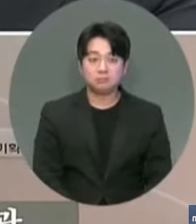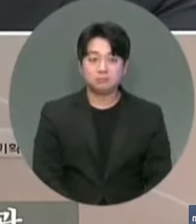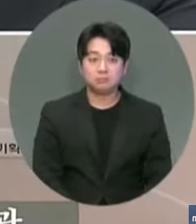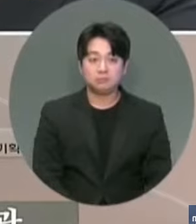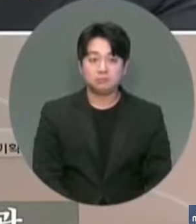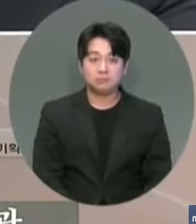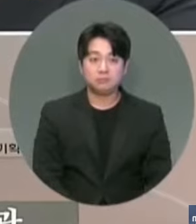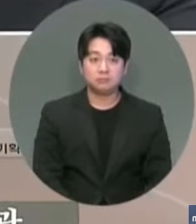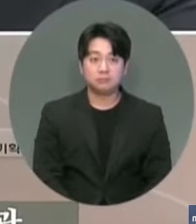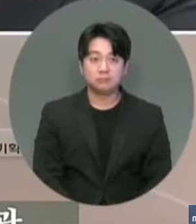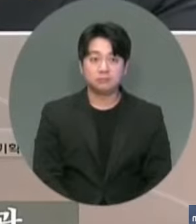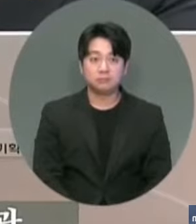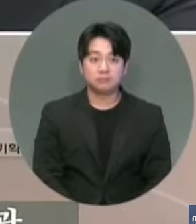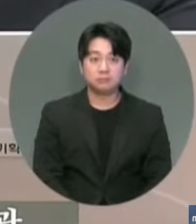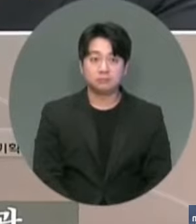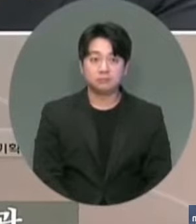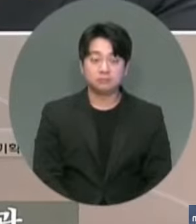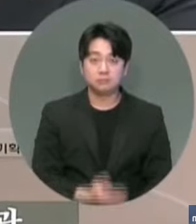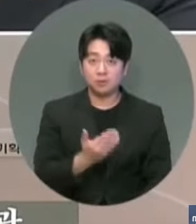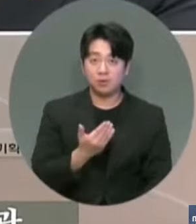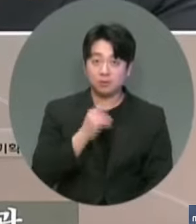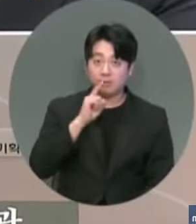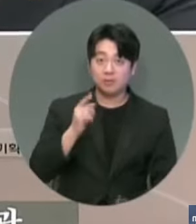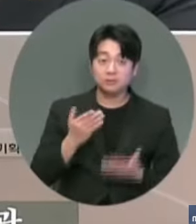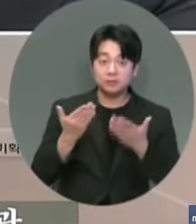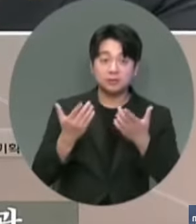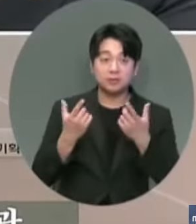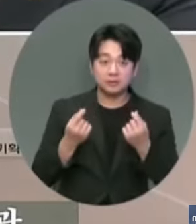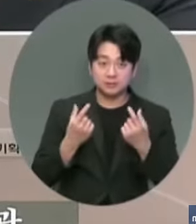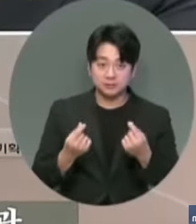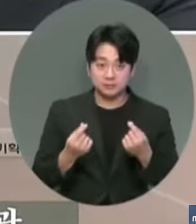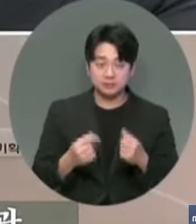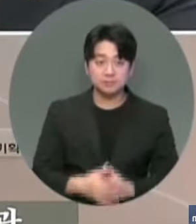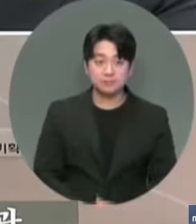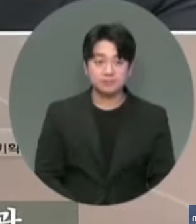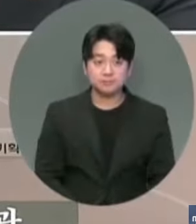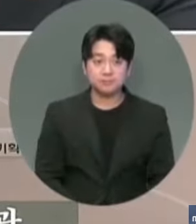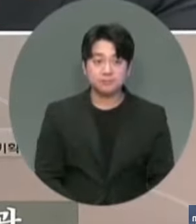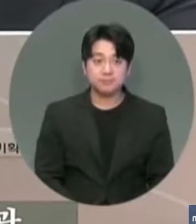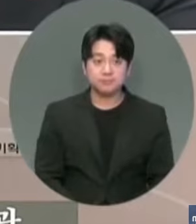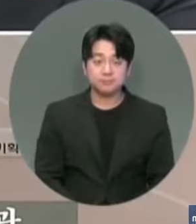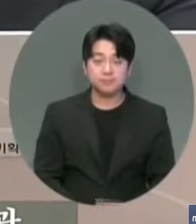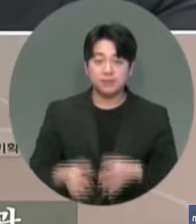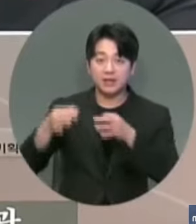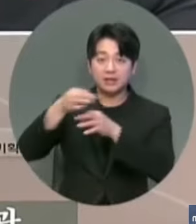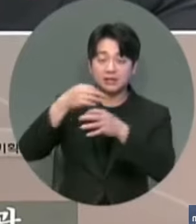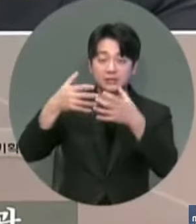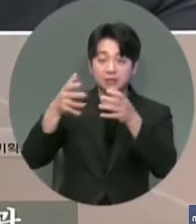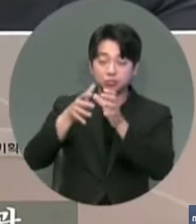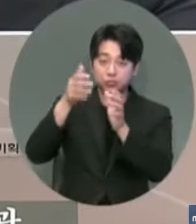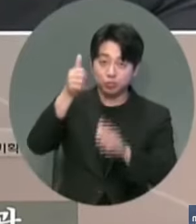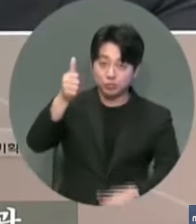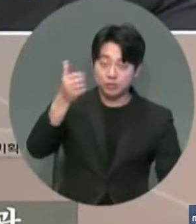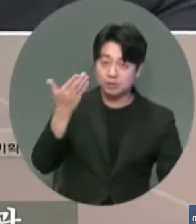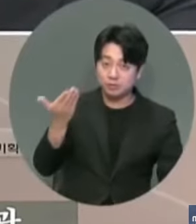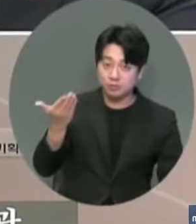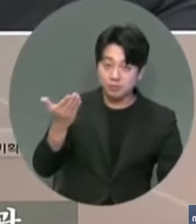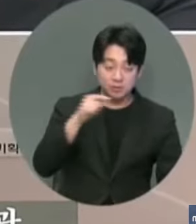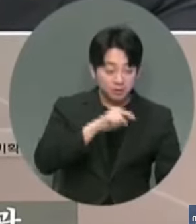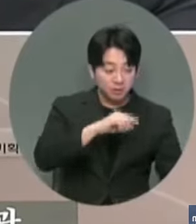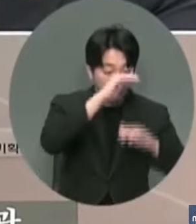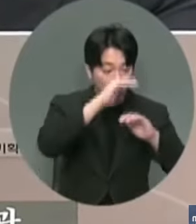아까도 제가 말씀드렸지만은 혹시 이 부분 아까 기재부 부총리께서는 대통령실과 직접 협의를 하신 적